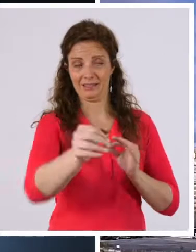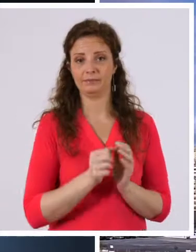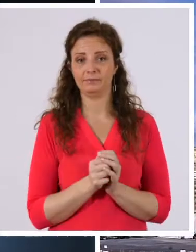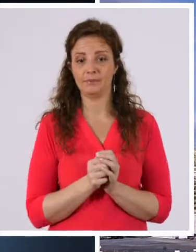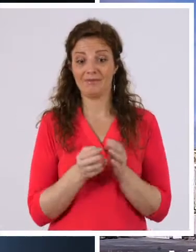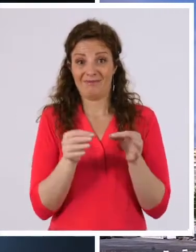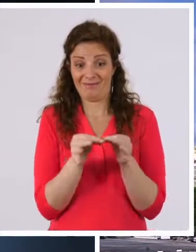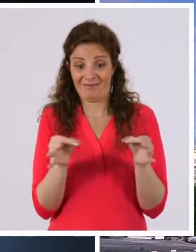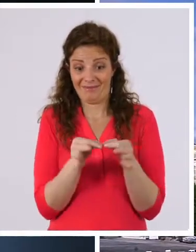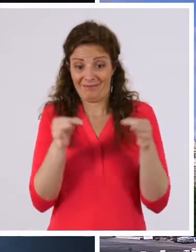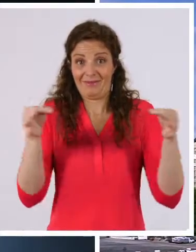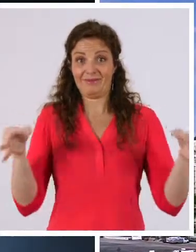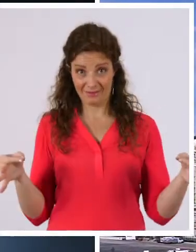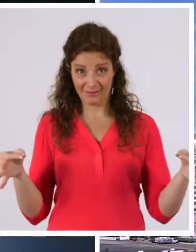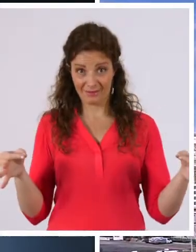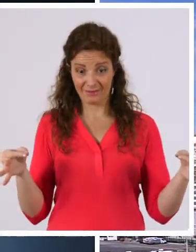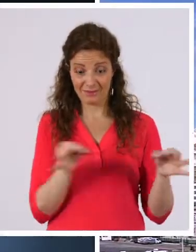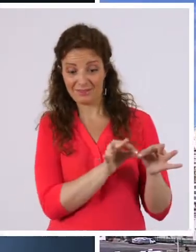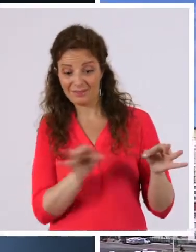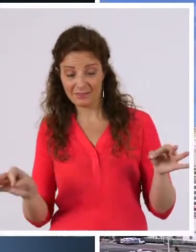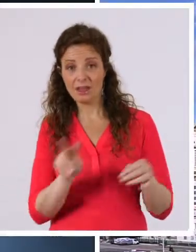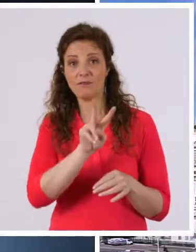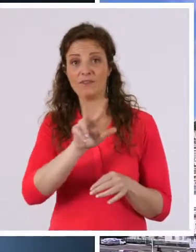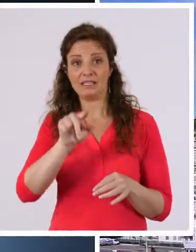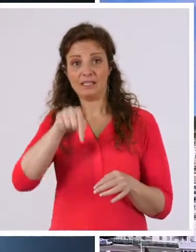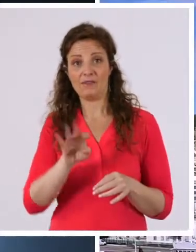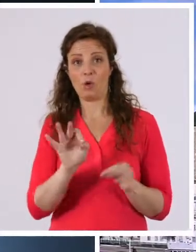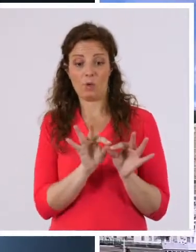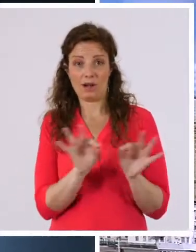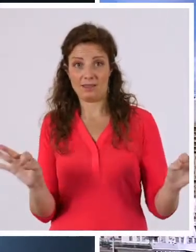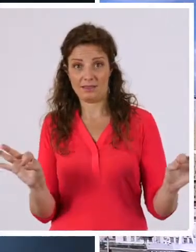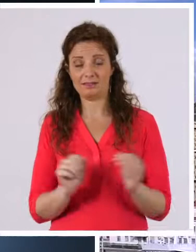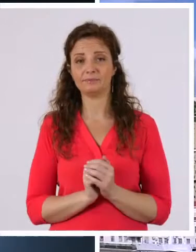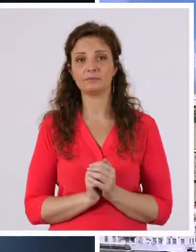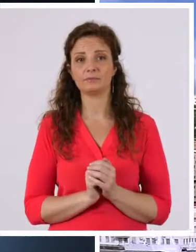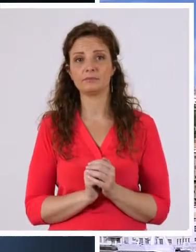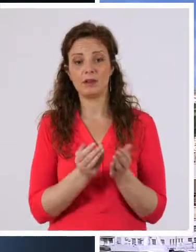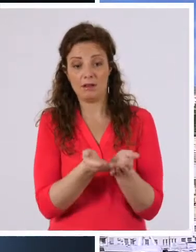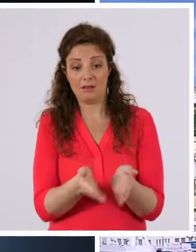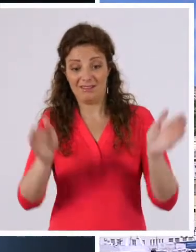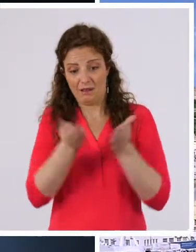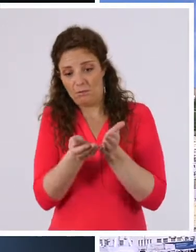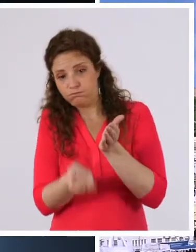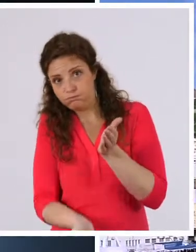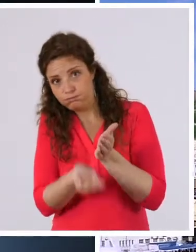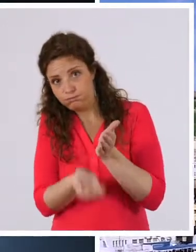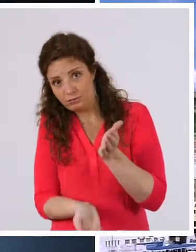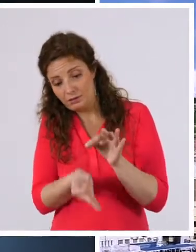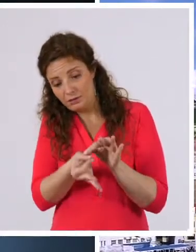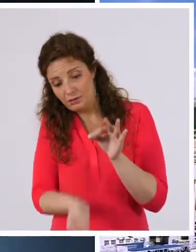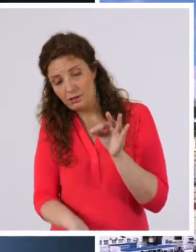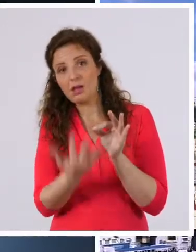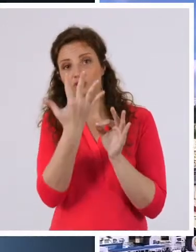150,38. Larghezza fuori ossatura, metri 23,40. Immersione massima